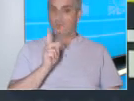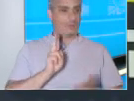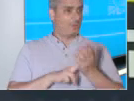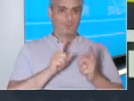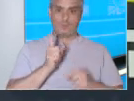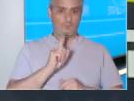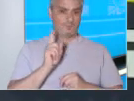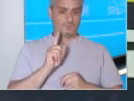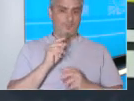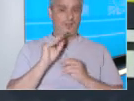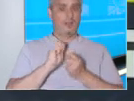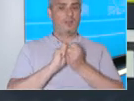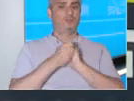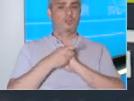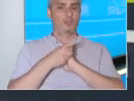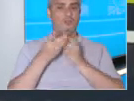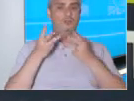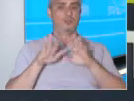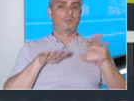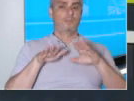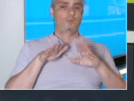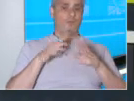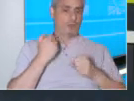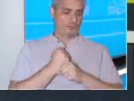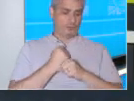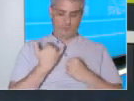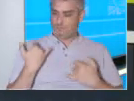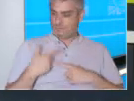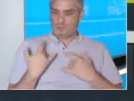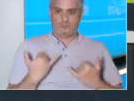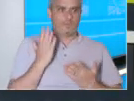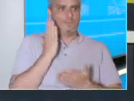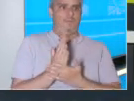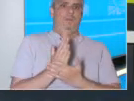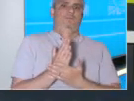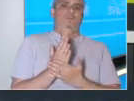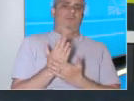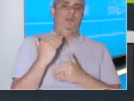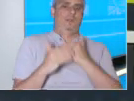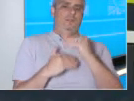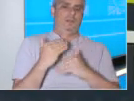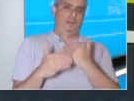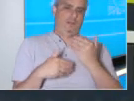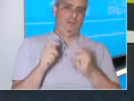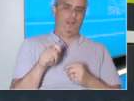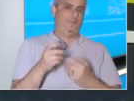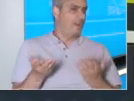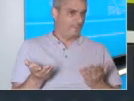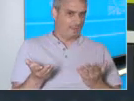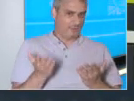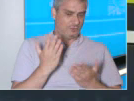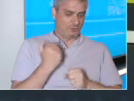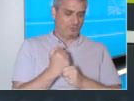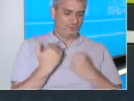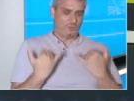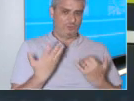נכון לשנות למעשה את שיטת הממשל הנוהגת באמצע ההליך הפרלמנטרי